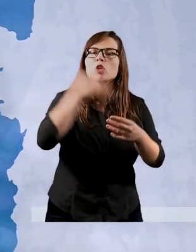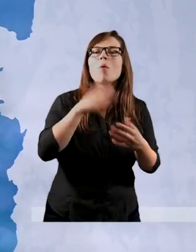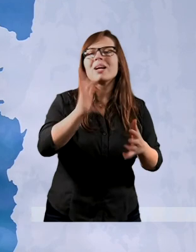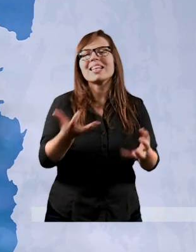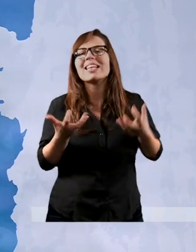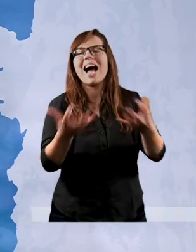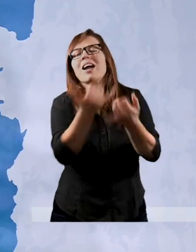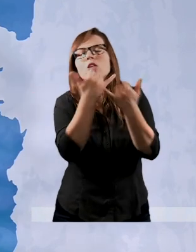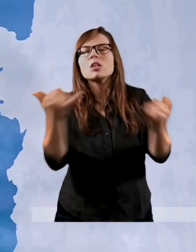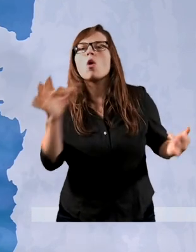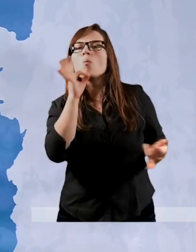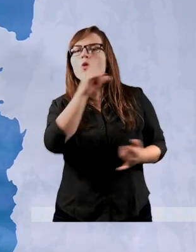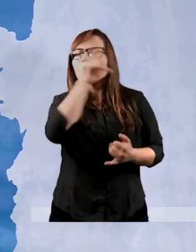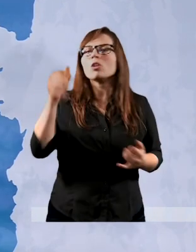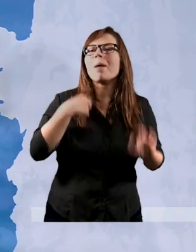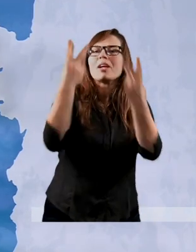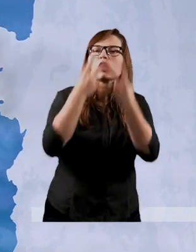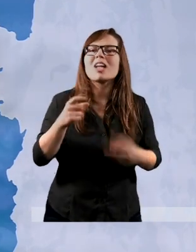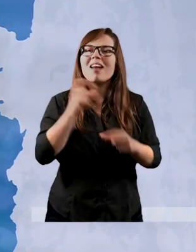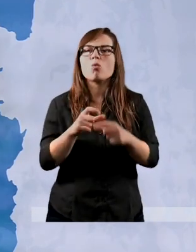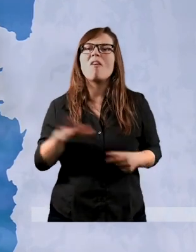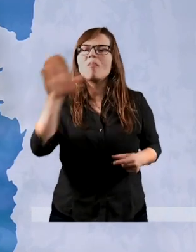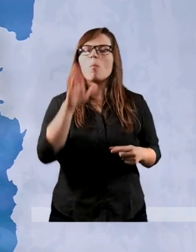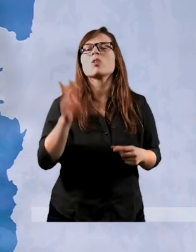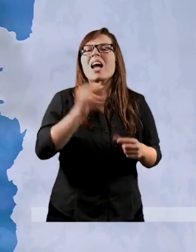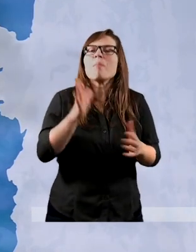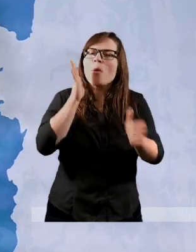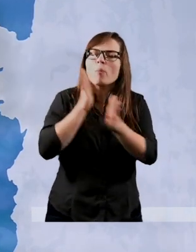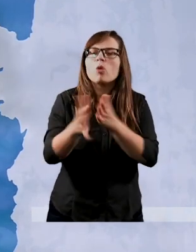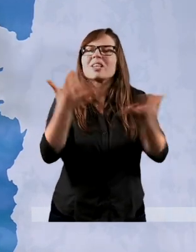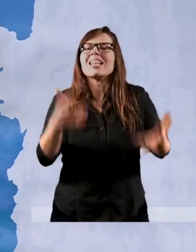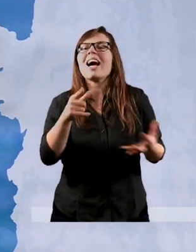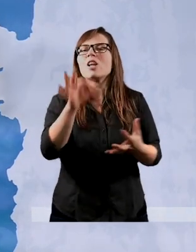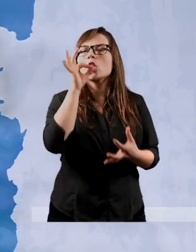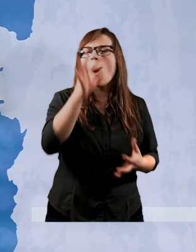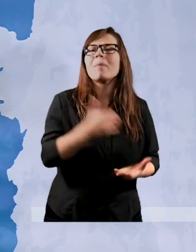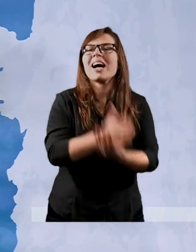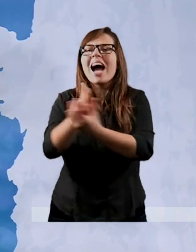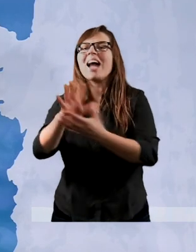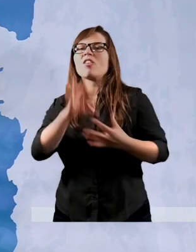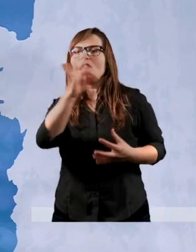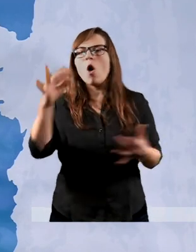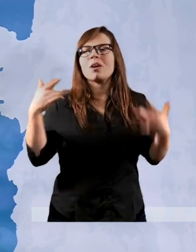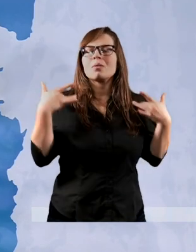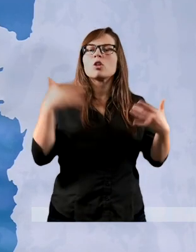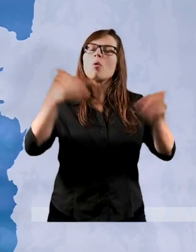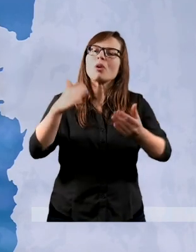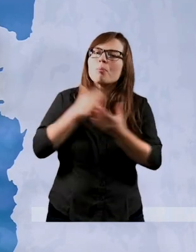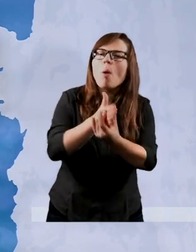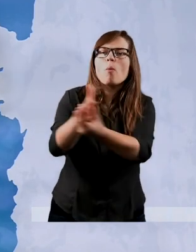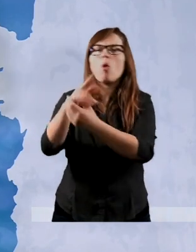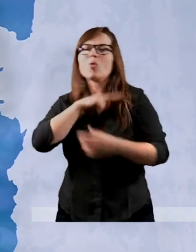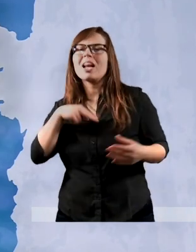będziemy zachęcać innych młodych ludzi, aby czytać Słowo Boże, aby po prostu wcielać te dobre rady w swoje życie, bo to pomogło